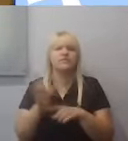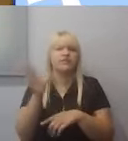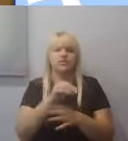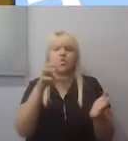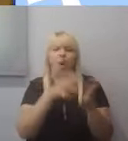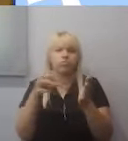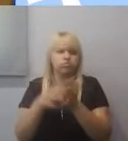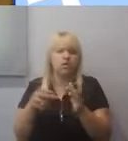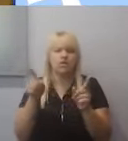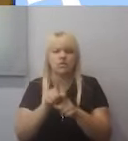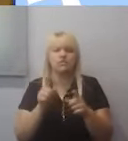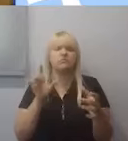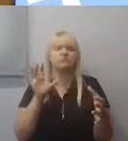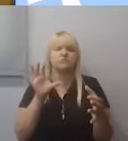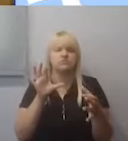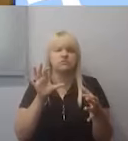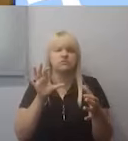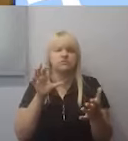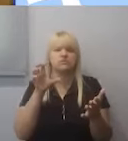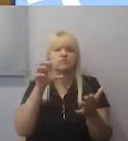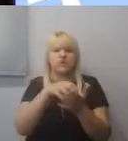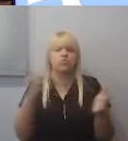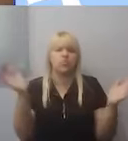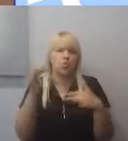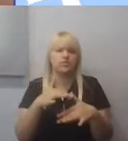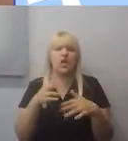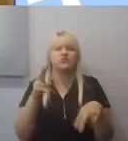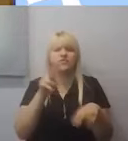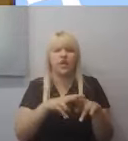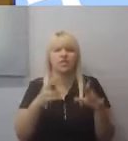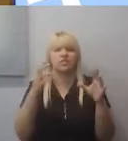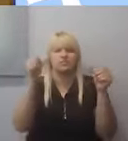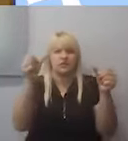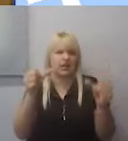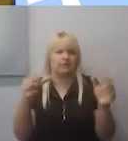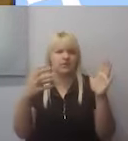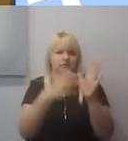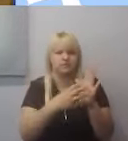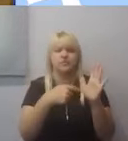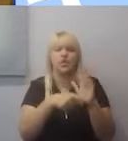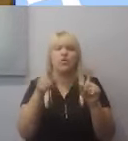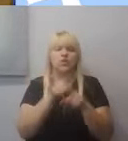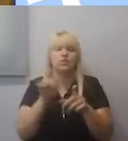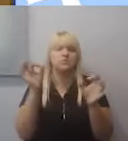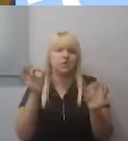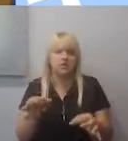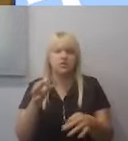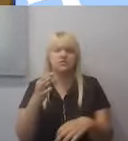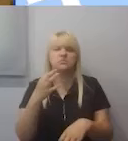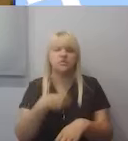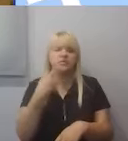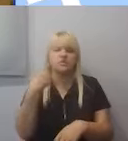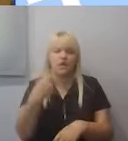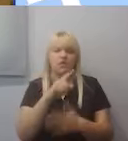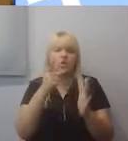evakuācijas nē pulcēšanās vietu zīmes ja un pēc būtības jāsaka tā kad jautājums tiek uzdots